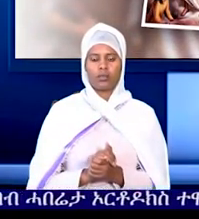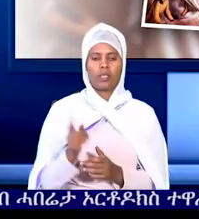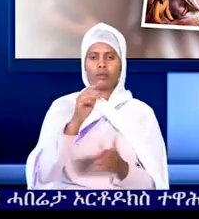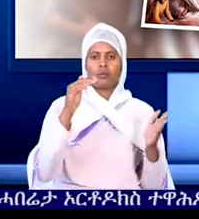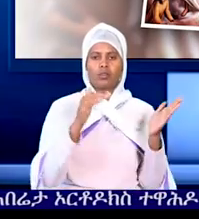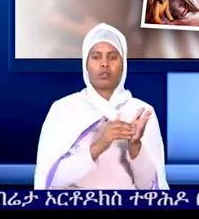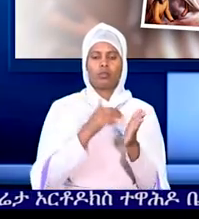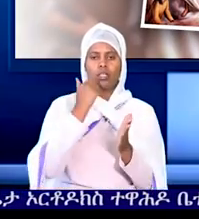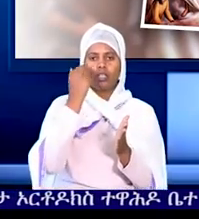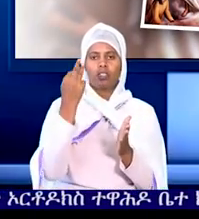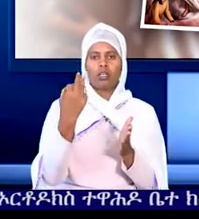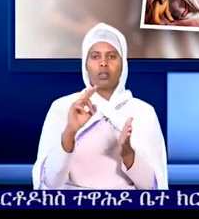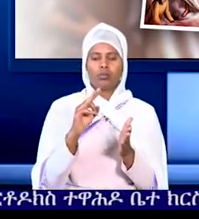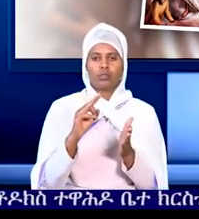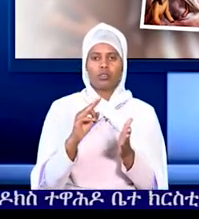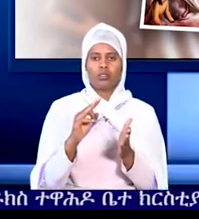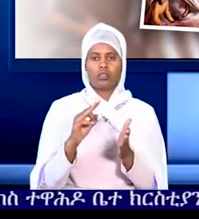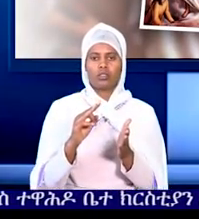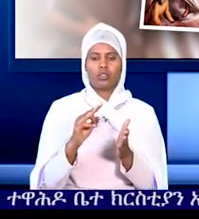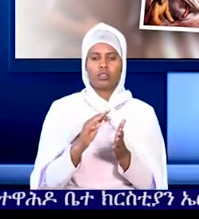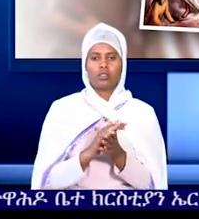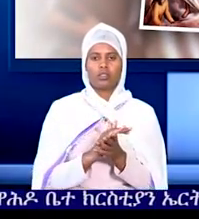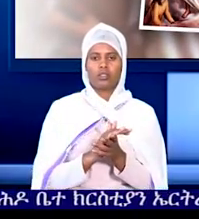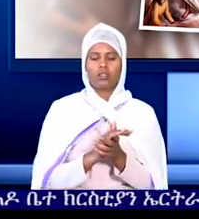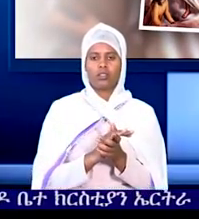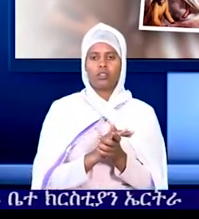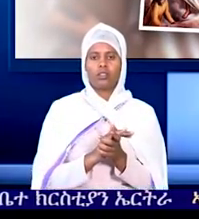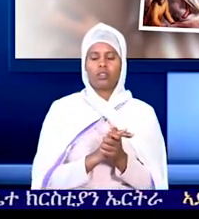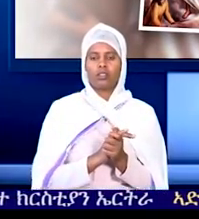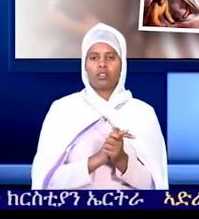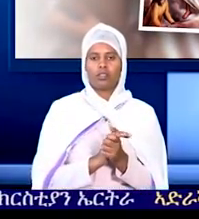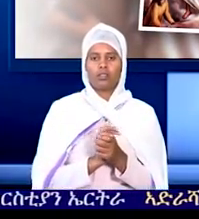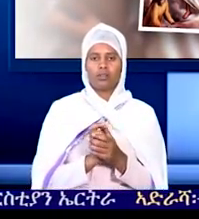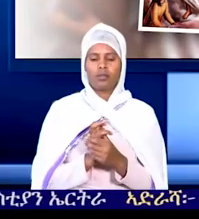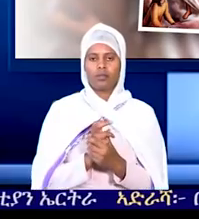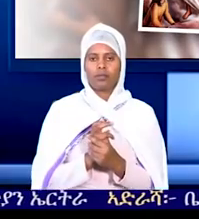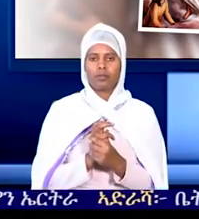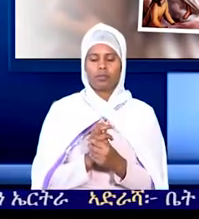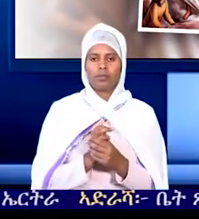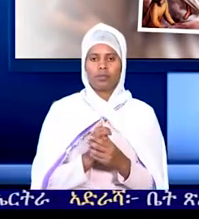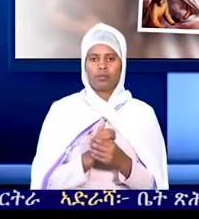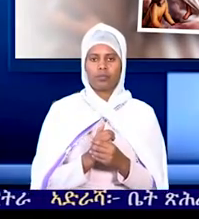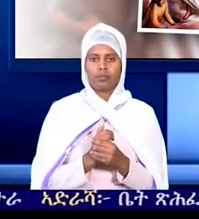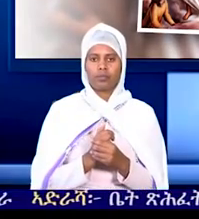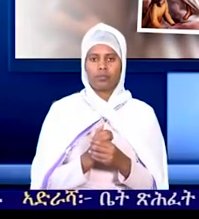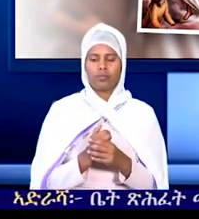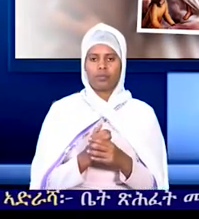ናባውረንዎ ናምድረፈት አውረዶዎ ዕለተ ሐሙስ ጠቅሊሎም ናብ በርባሮስ አውረድዎ